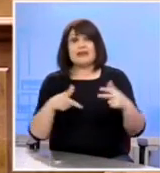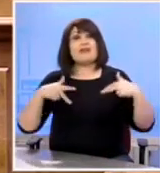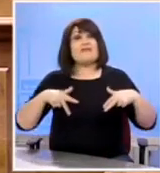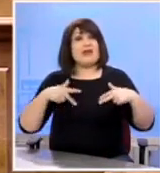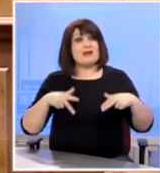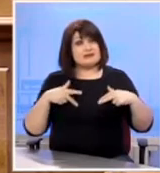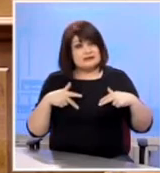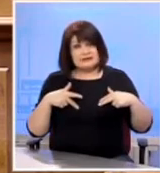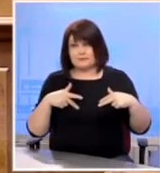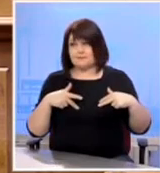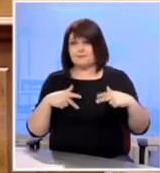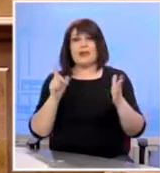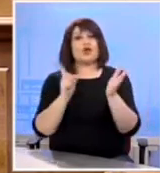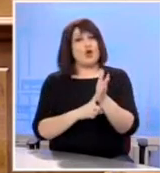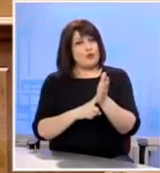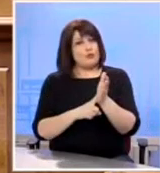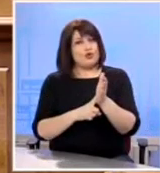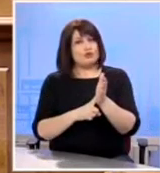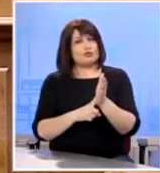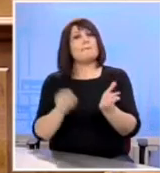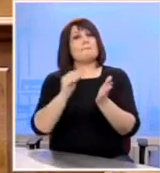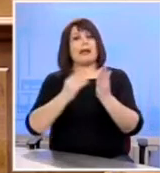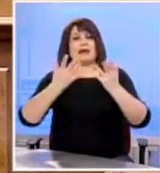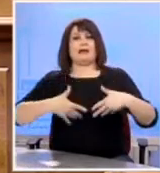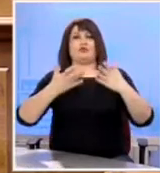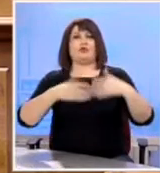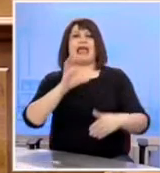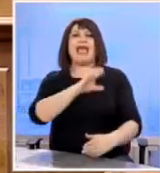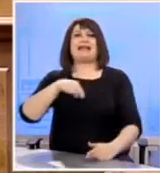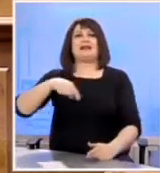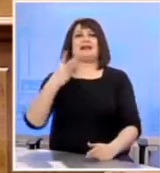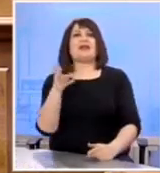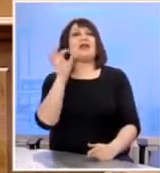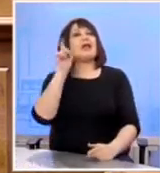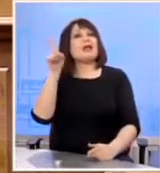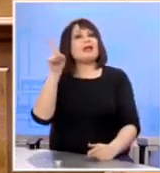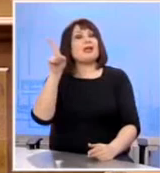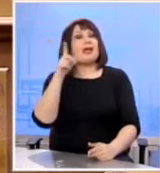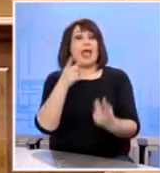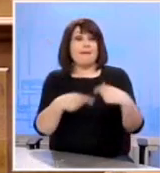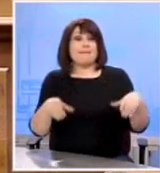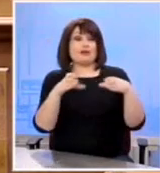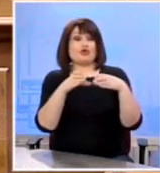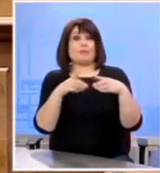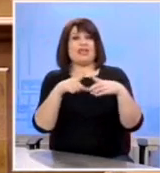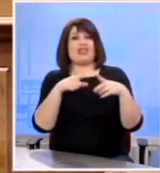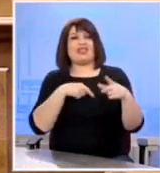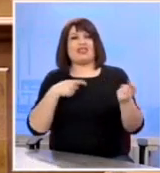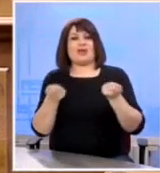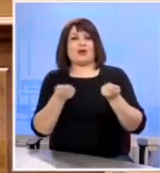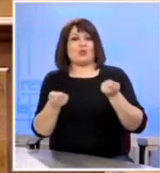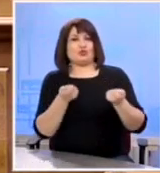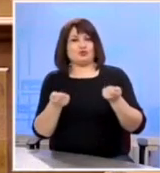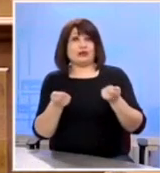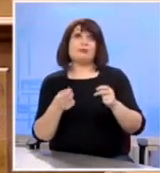που προκύπτει από τον νόμο για την επαναλειτουργία της ΕΡΤ3 με διοικούσα επιτροπή. Και αυτό νομίζω έχει την